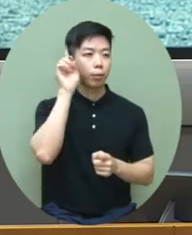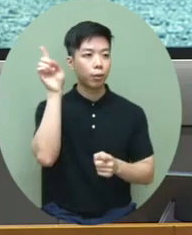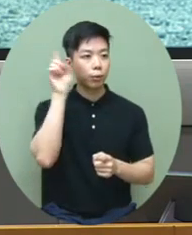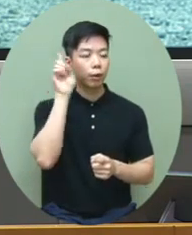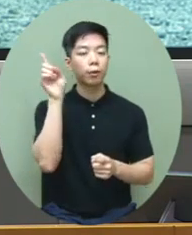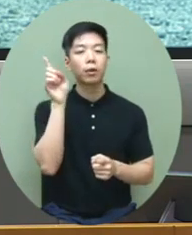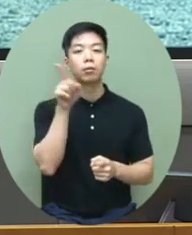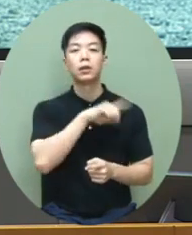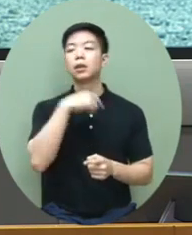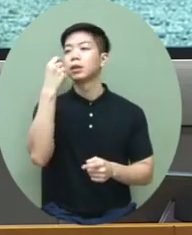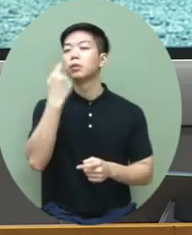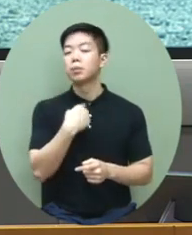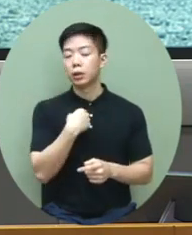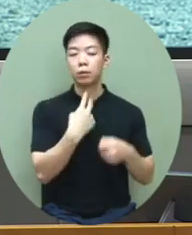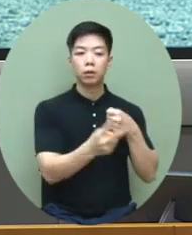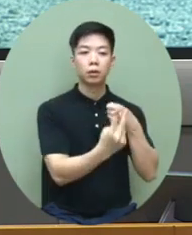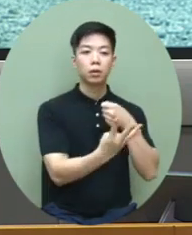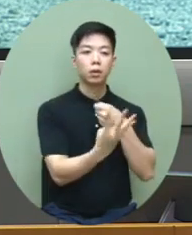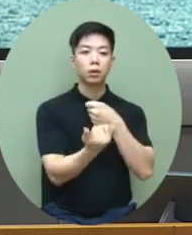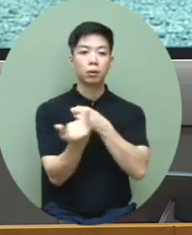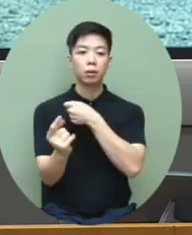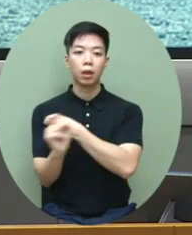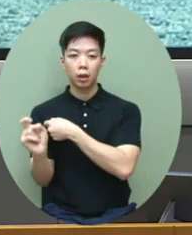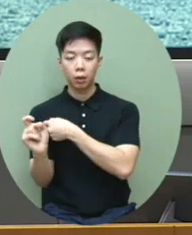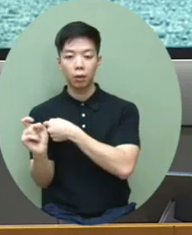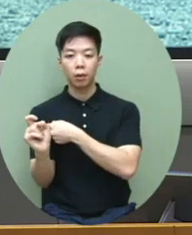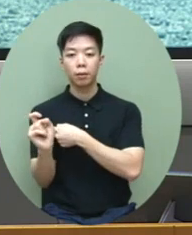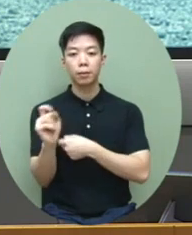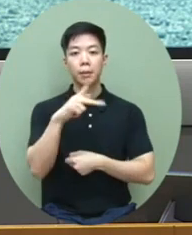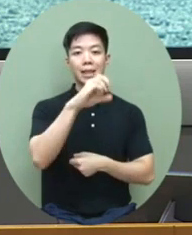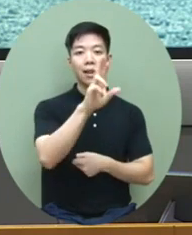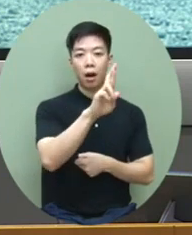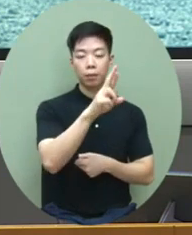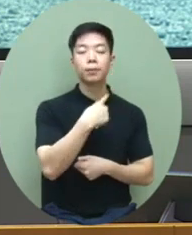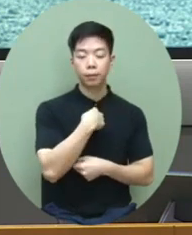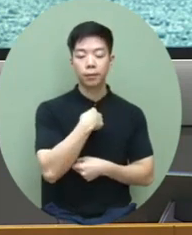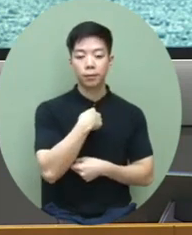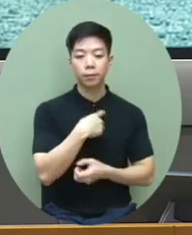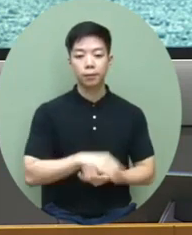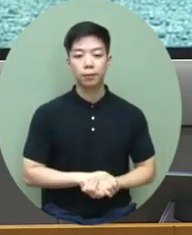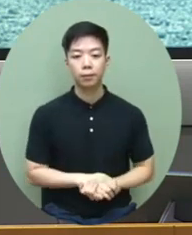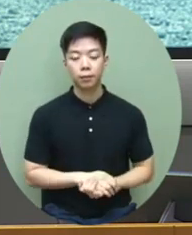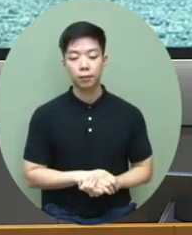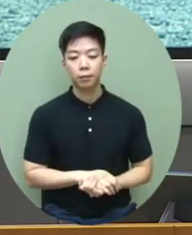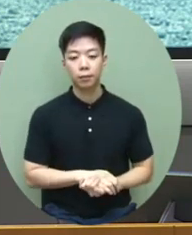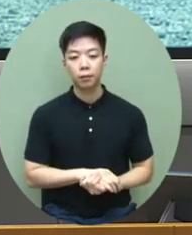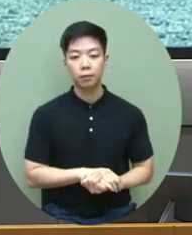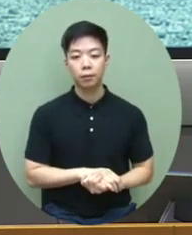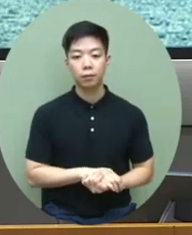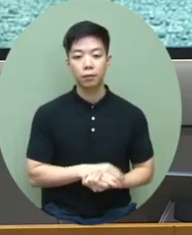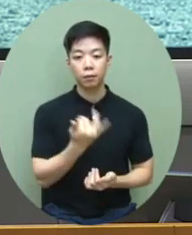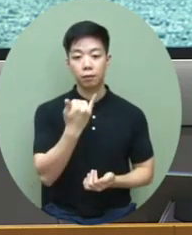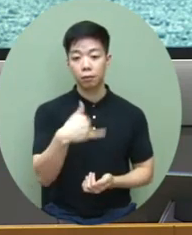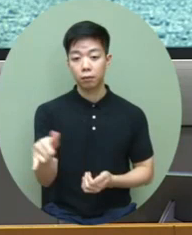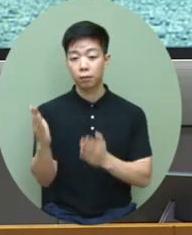啦。第二日、第四日、第六日、第九日都要做呢、這個核酸檢測啦。咁而佢哋翻學嗰時都